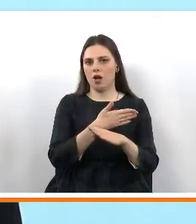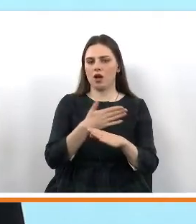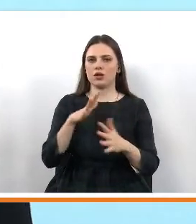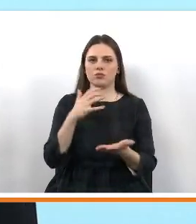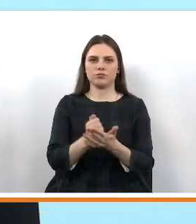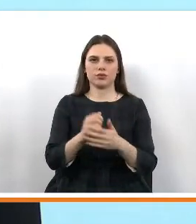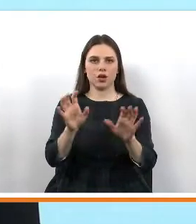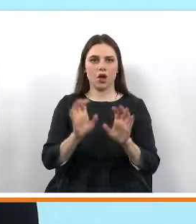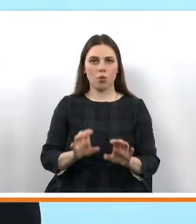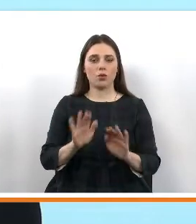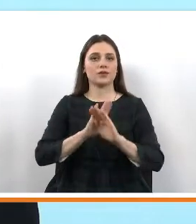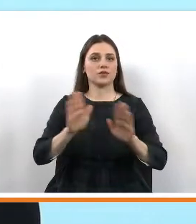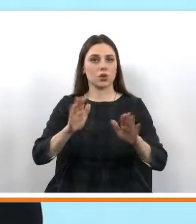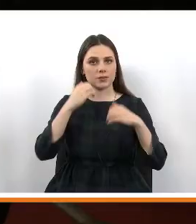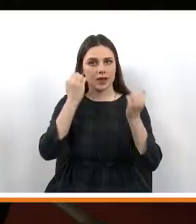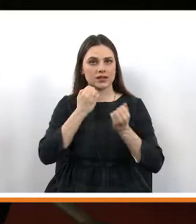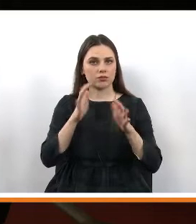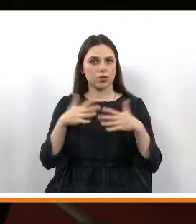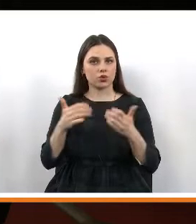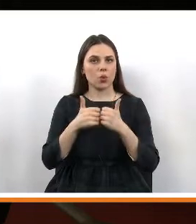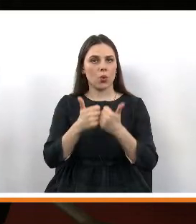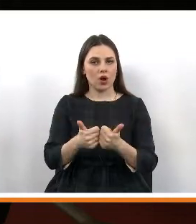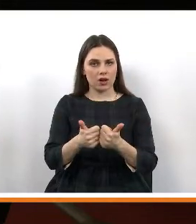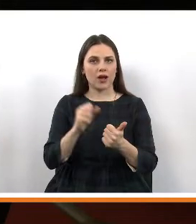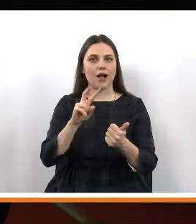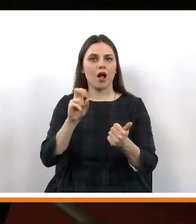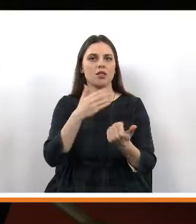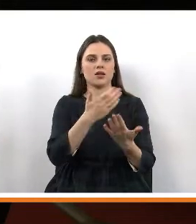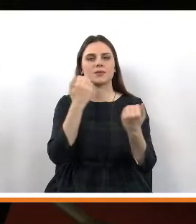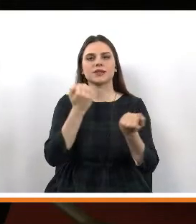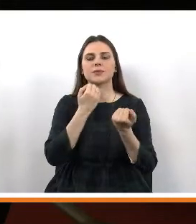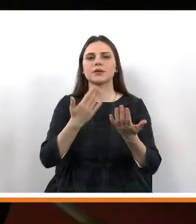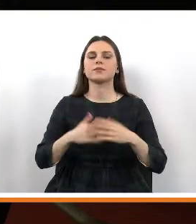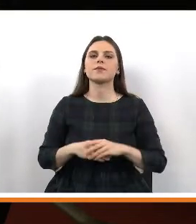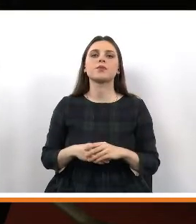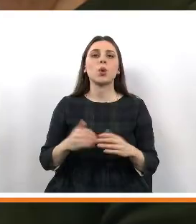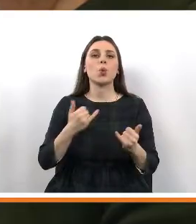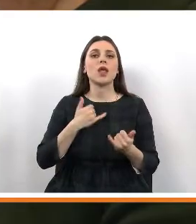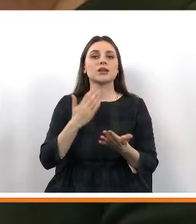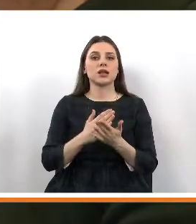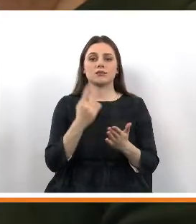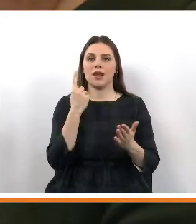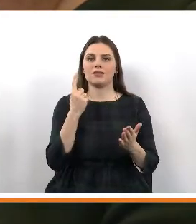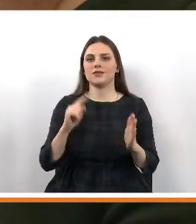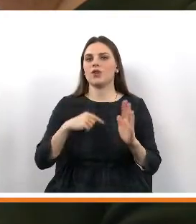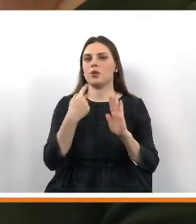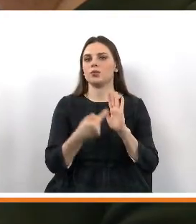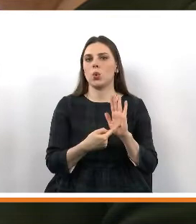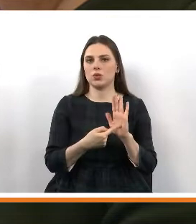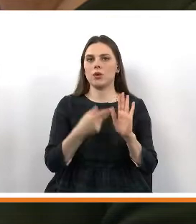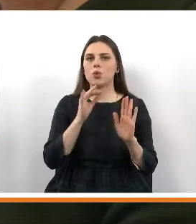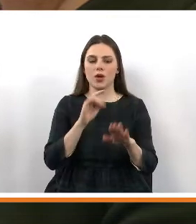законе. У меня все, коллеги, спасибо большое. Спасибо вам, Алла. У нас есть один вопрос, мы немножечко по